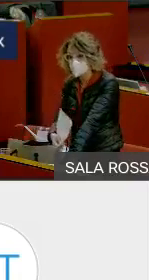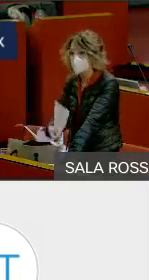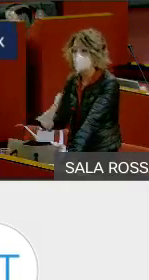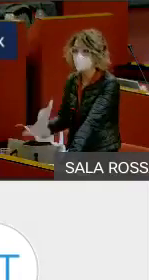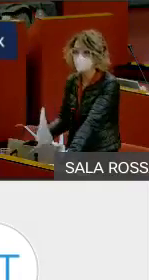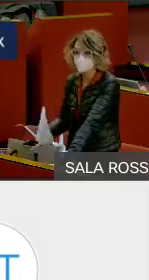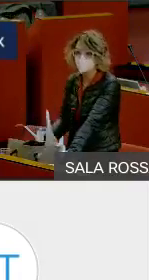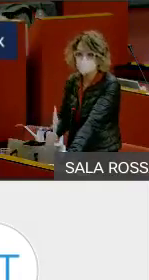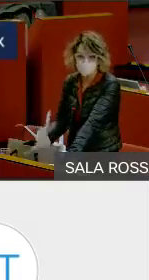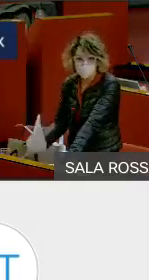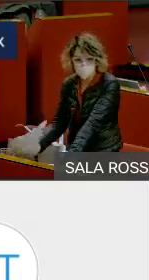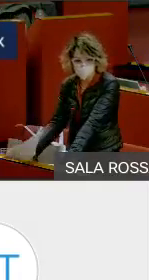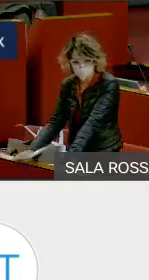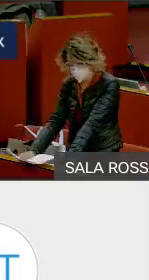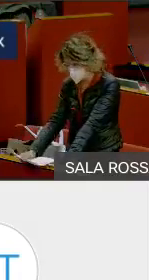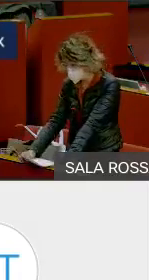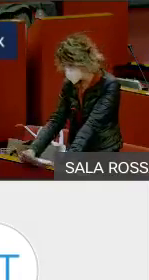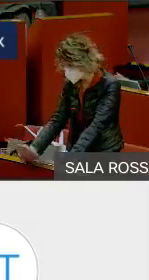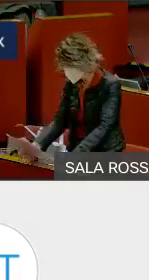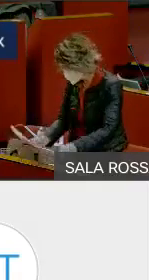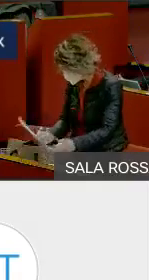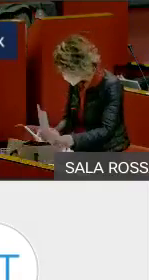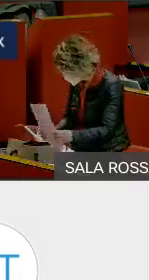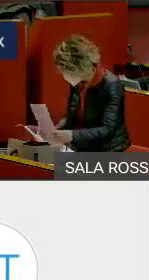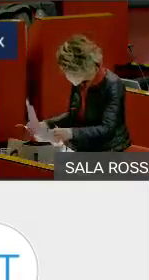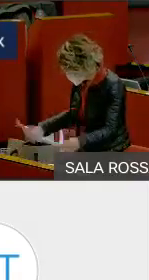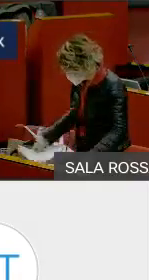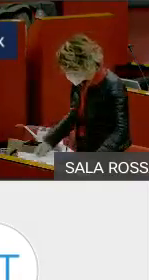città e le regioni stanno per rifare